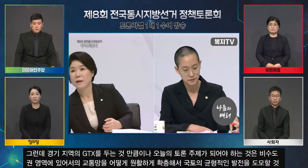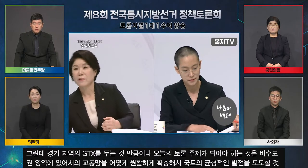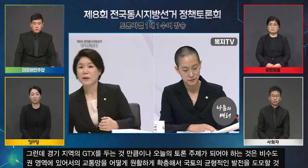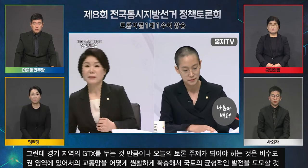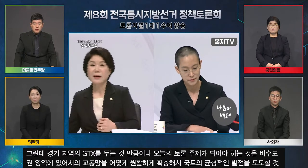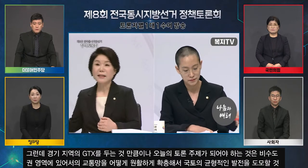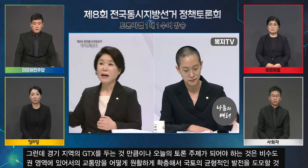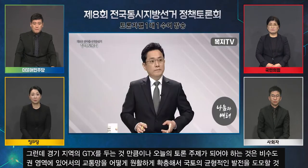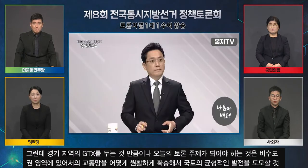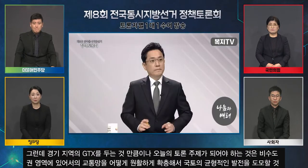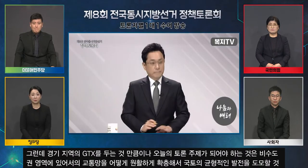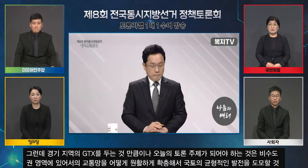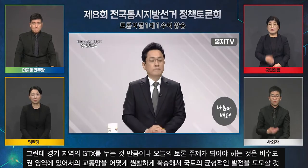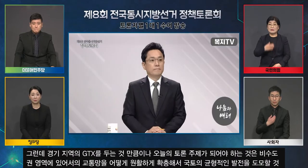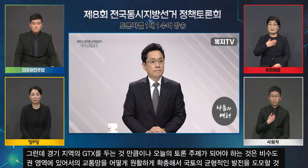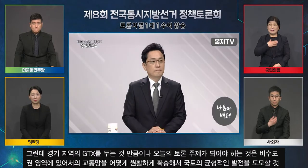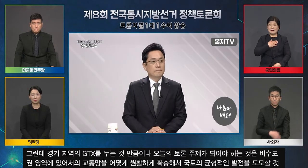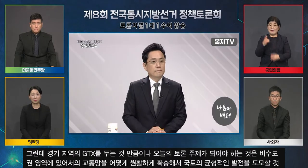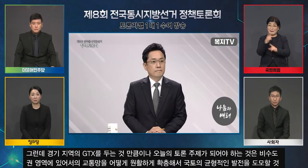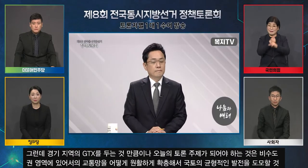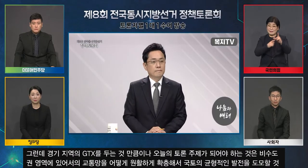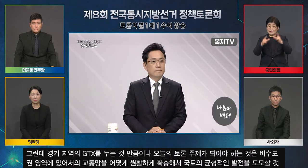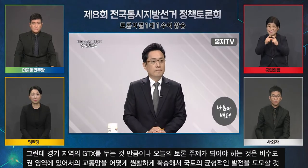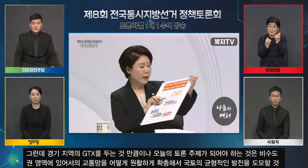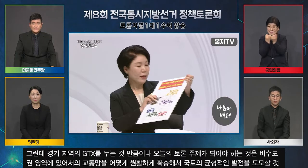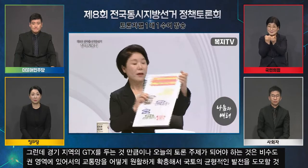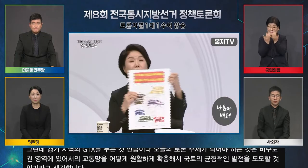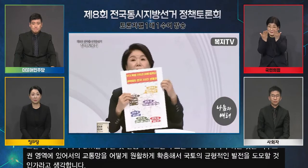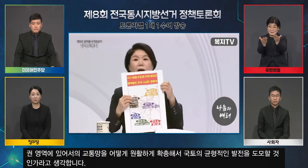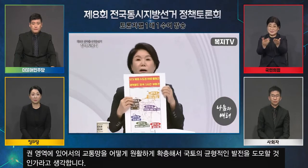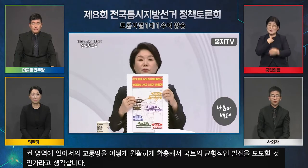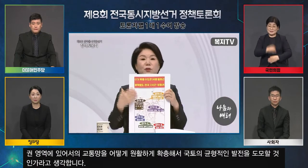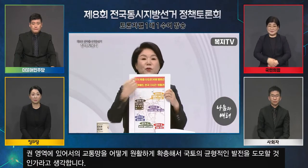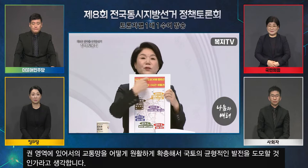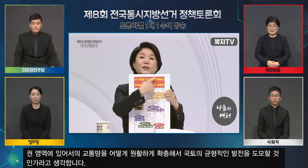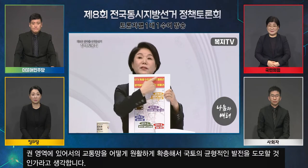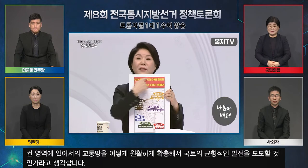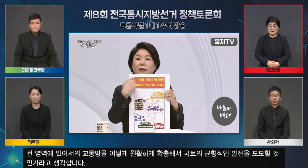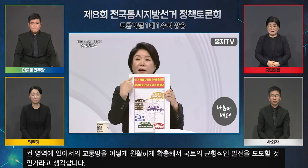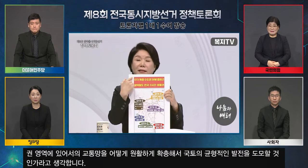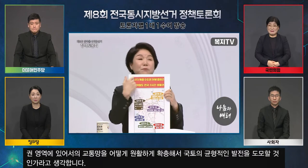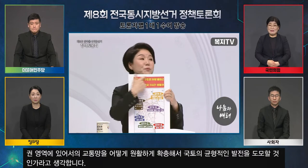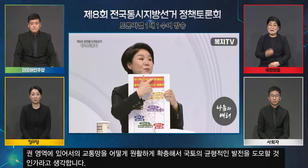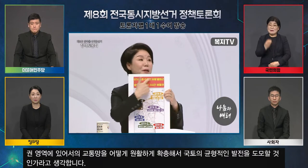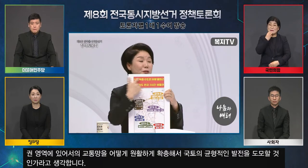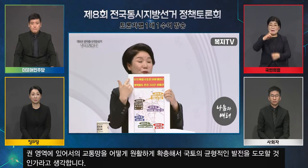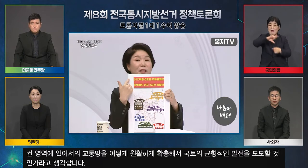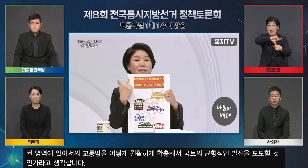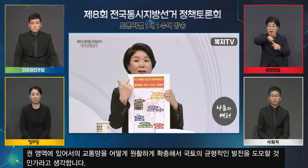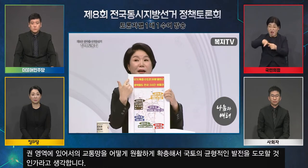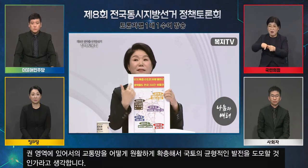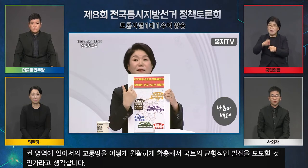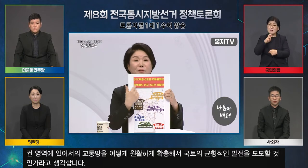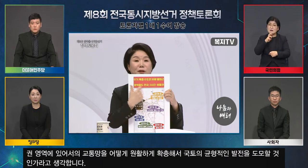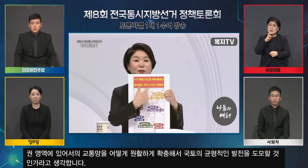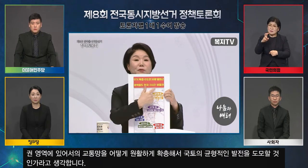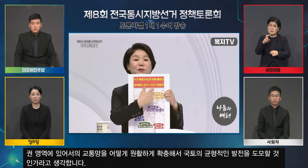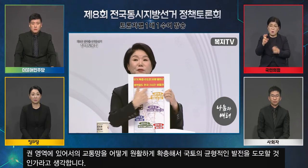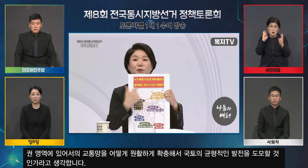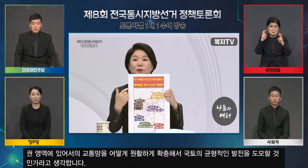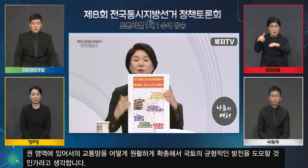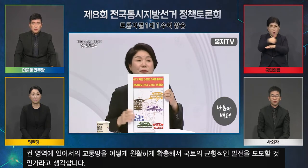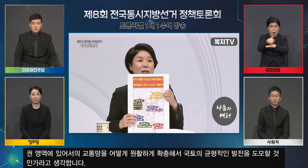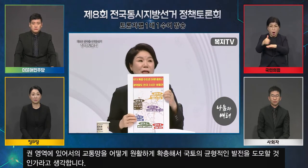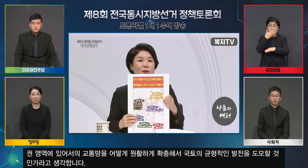네, 약간 좀 더 덧붙이면요. 여기 수도권은 30분 만에 출퇴근하게 하는 거고요.